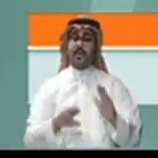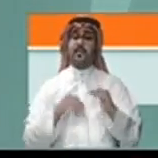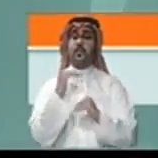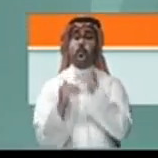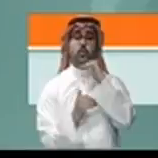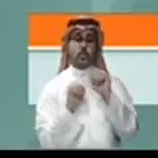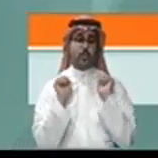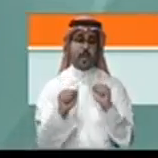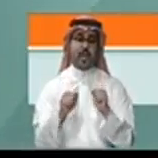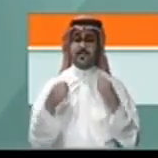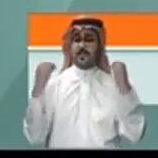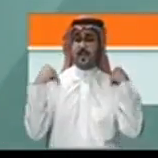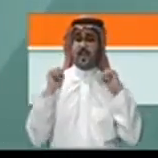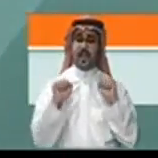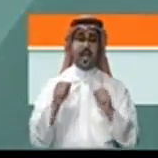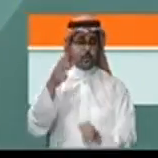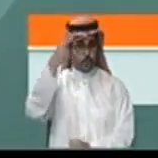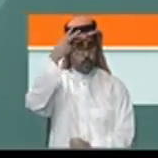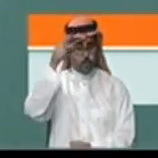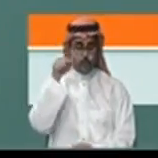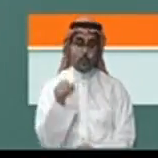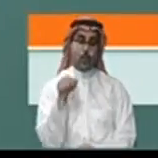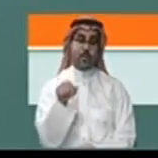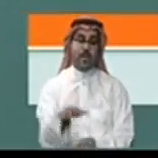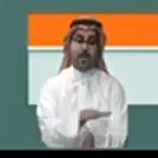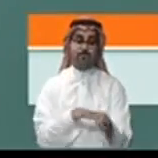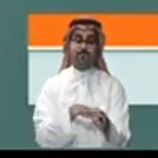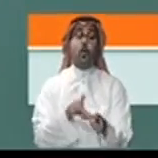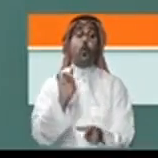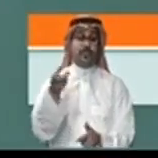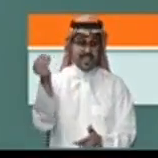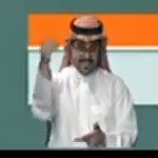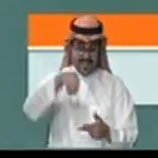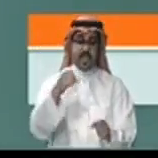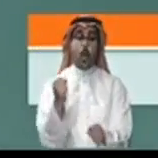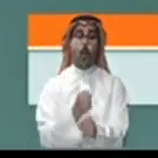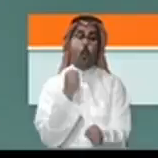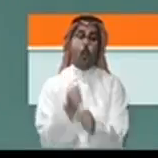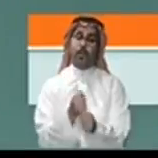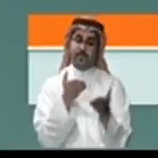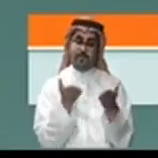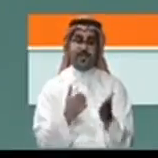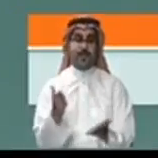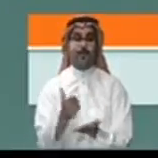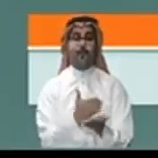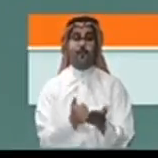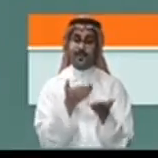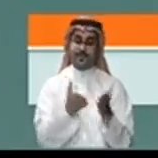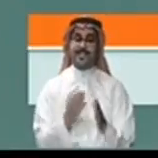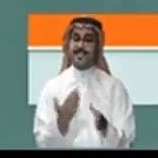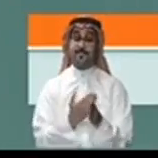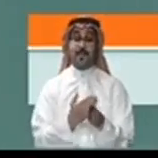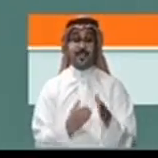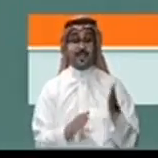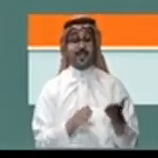ستنعكس بصورة إيجابية على إيجاد فرص وظيفية متوفرة وتكوين